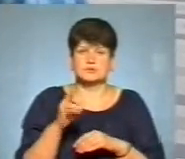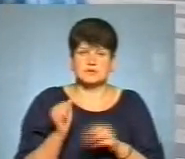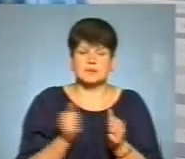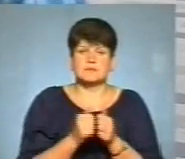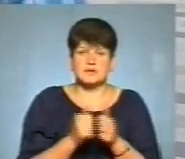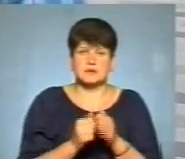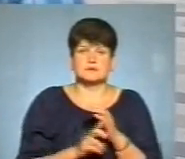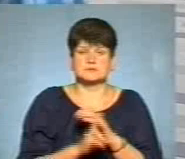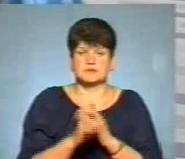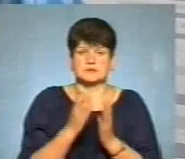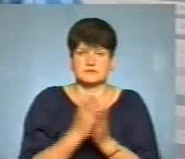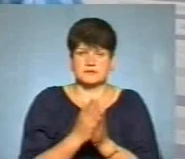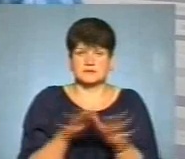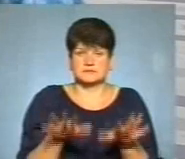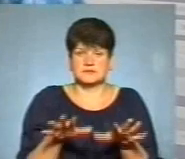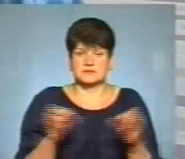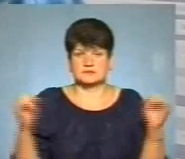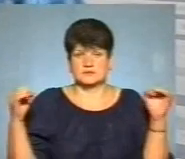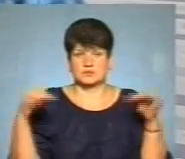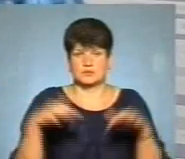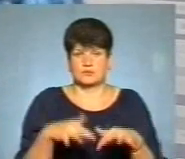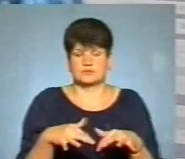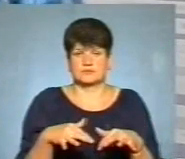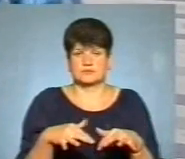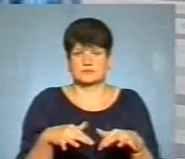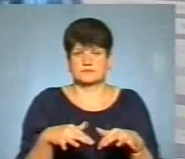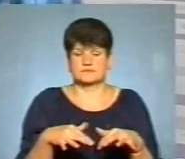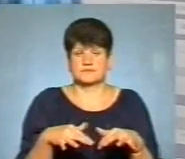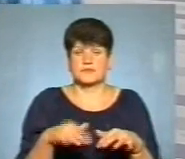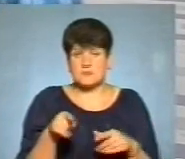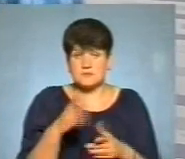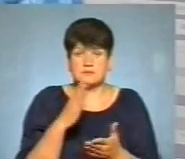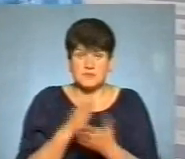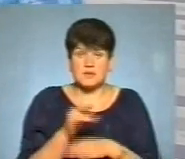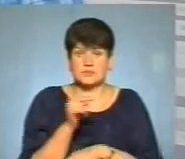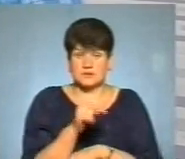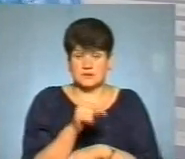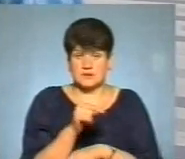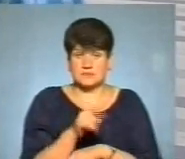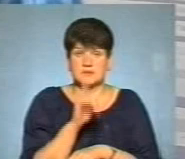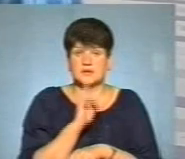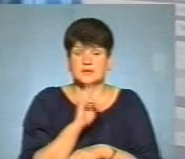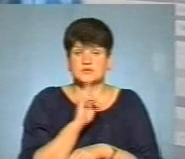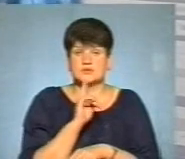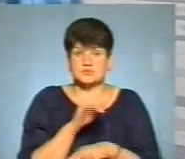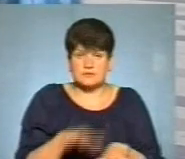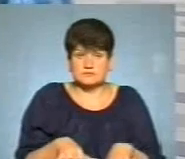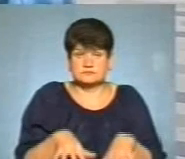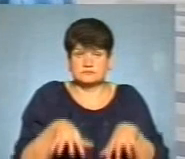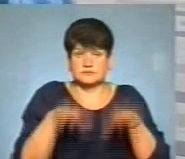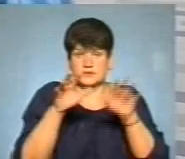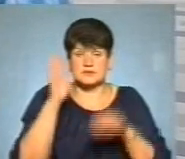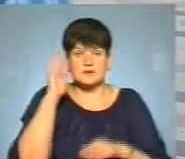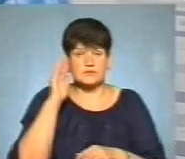є така точка збору, де сходяться декілька потоків, і ми маємо там якби тимчасове підняття рівня